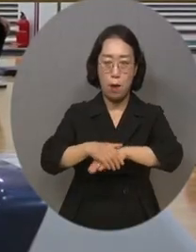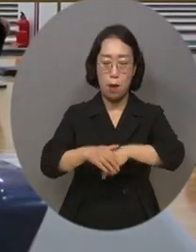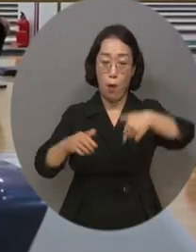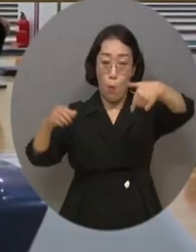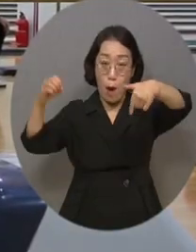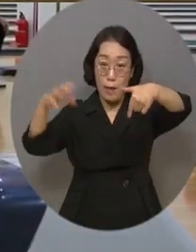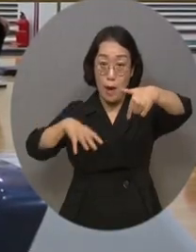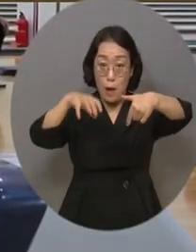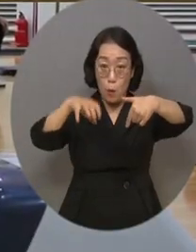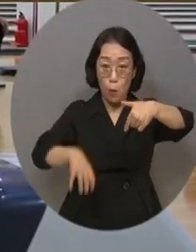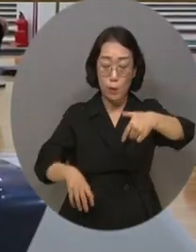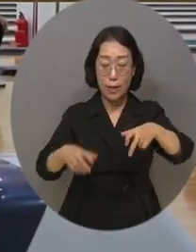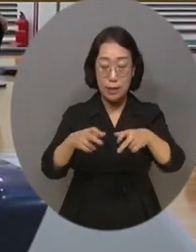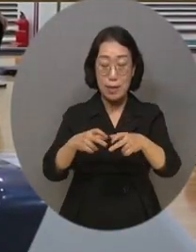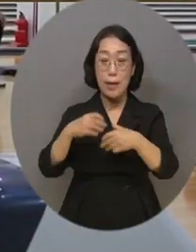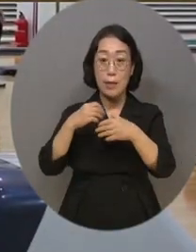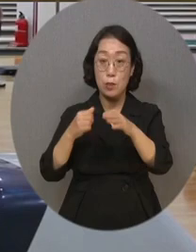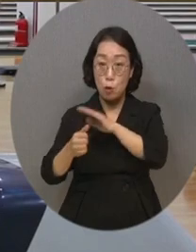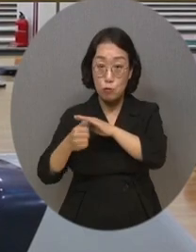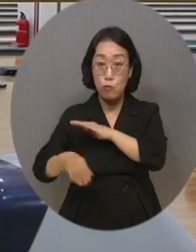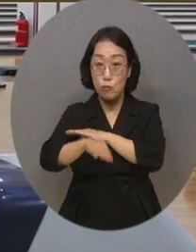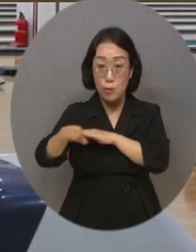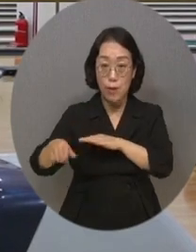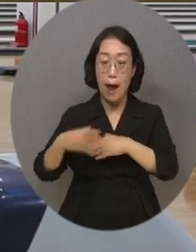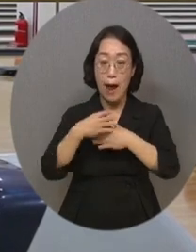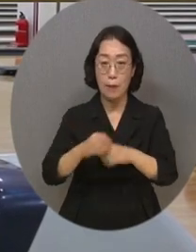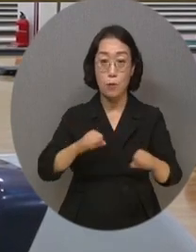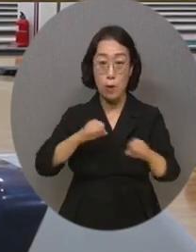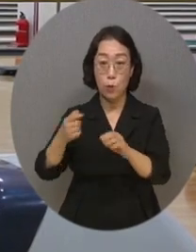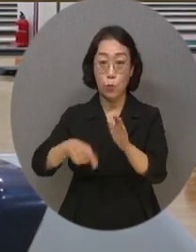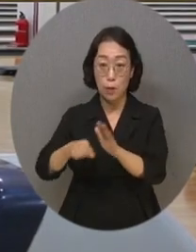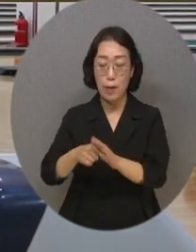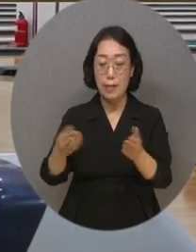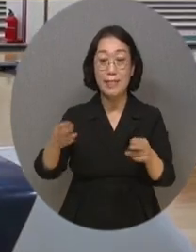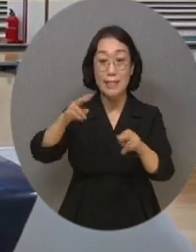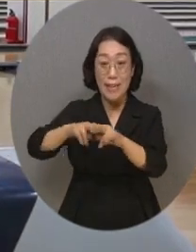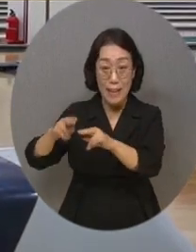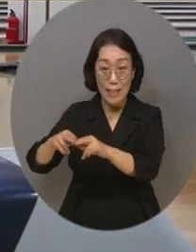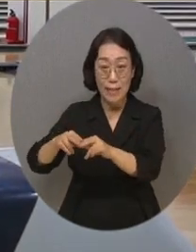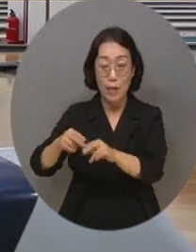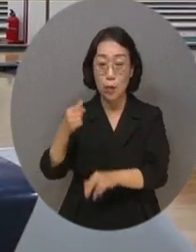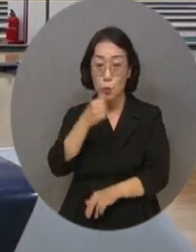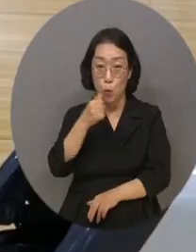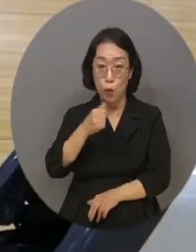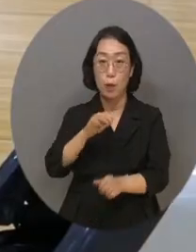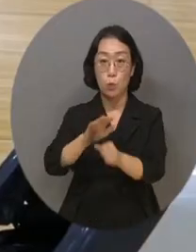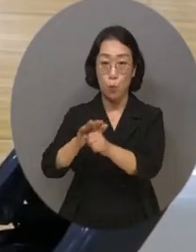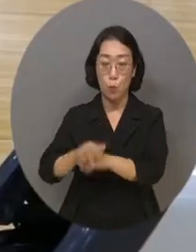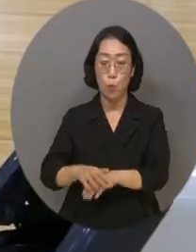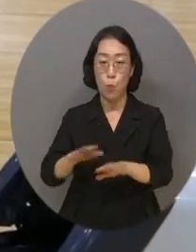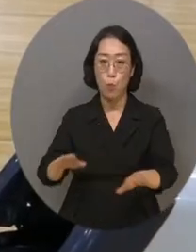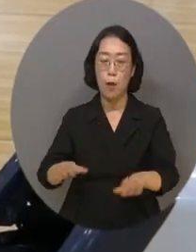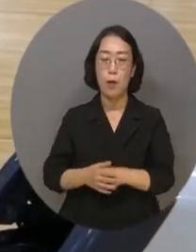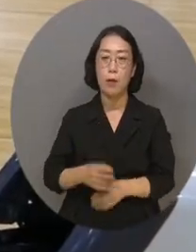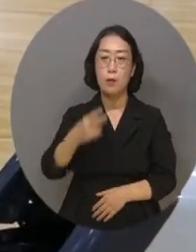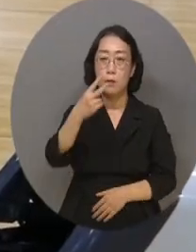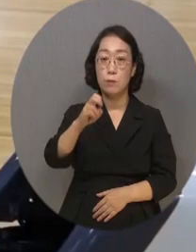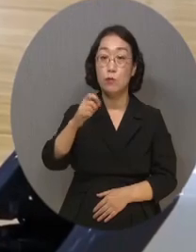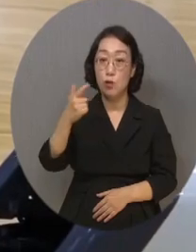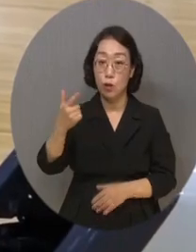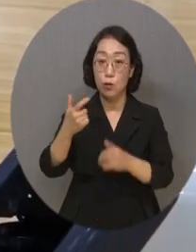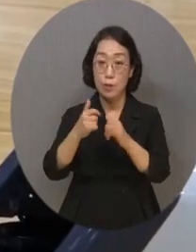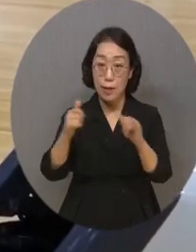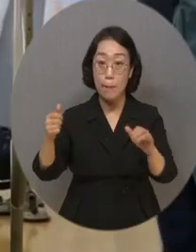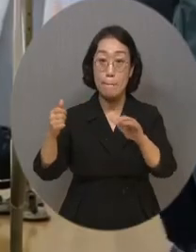광양시는 장애인 선수들의 안정적인 체육 활동을 위해 기업체 취업을 적극 지원하고 있으며 올해 기준 26명의